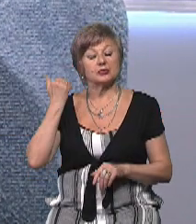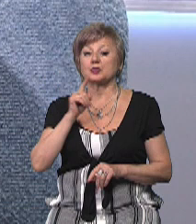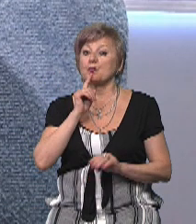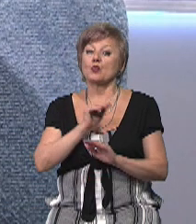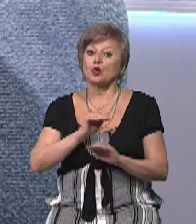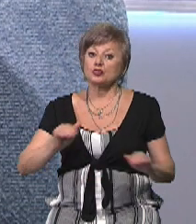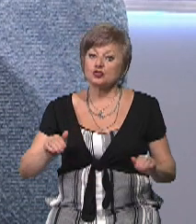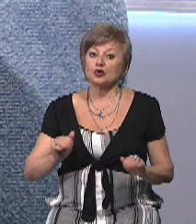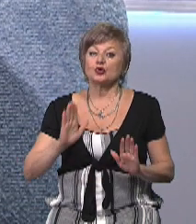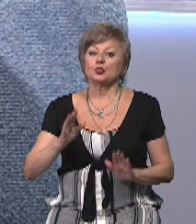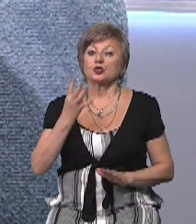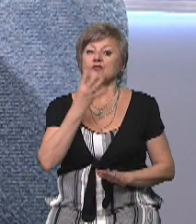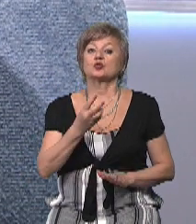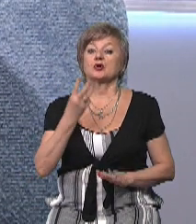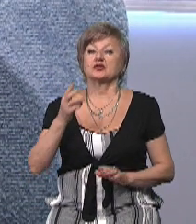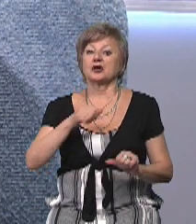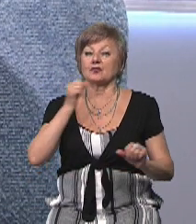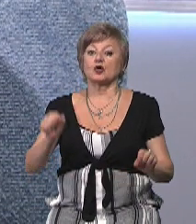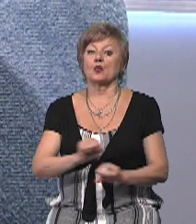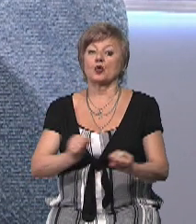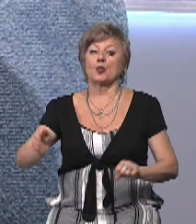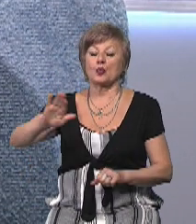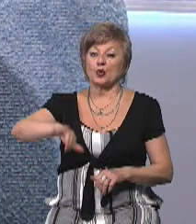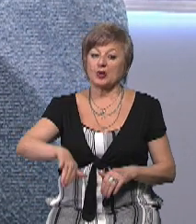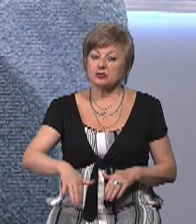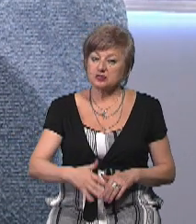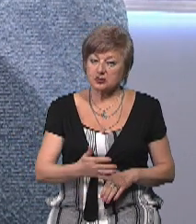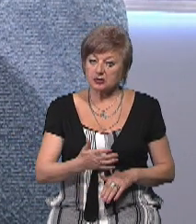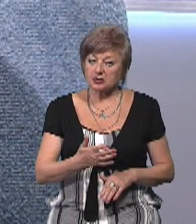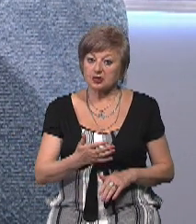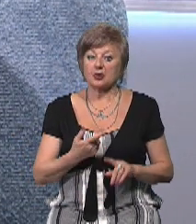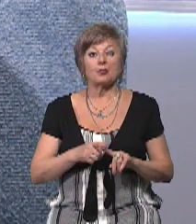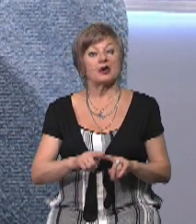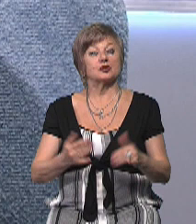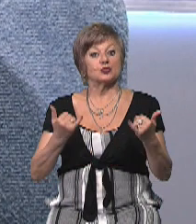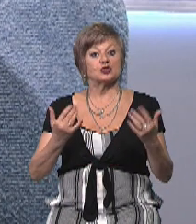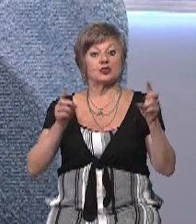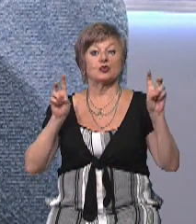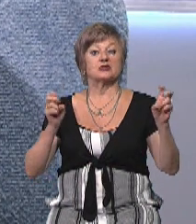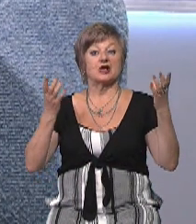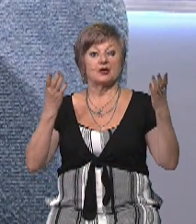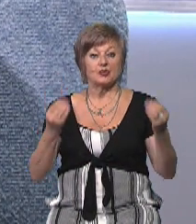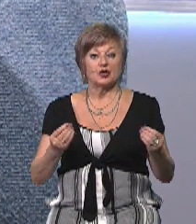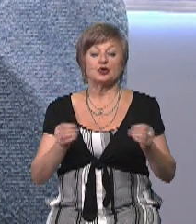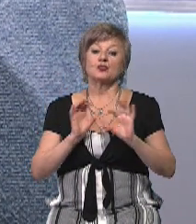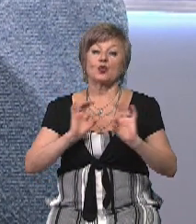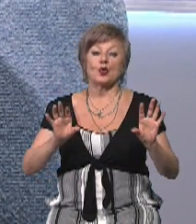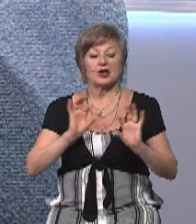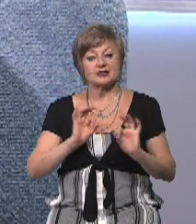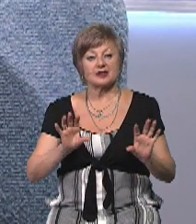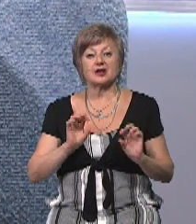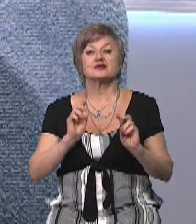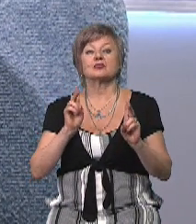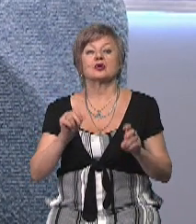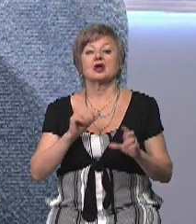лише, як у 1943 році підірвали греблю нацистські війська. Тож сьогодні у темі дня розвінчуємо міфи та міркуємо,